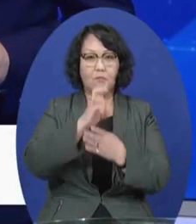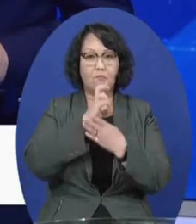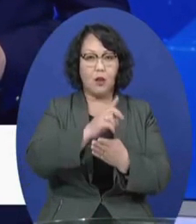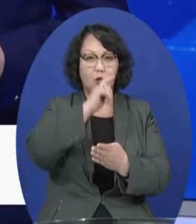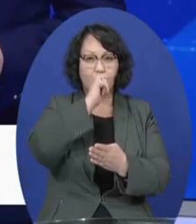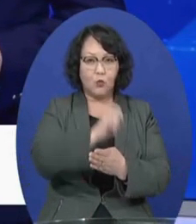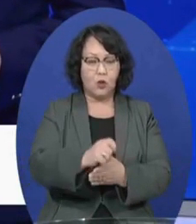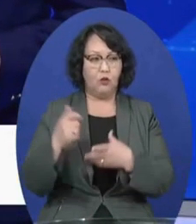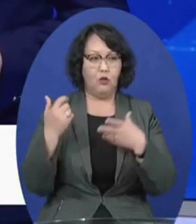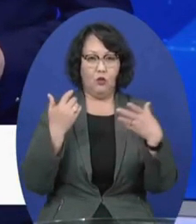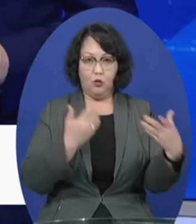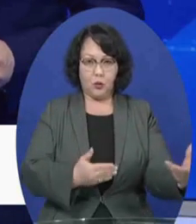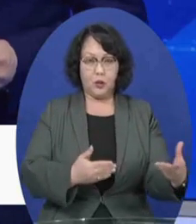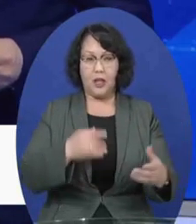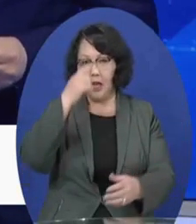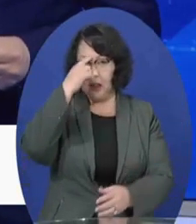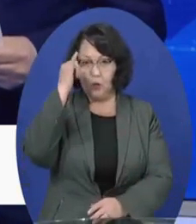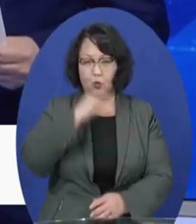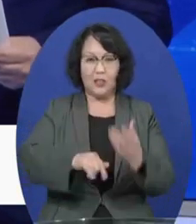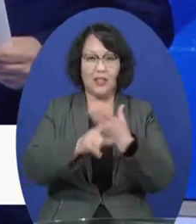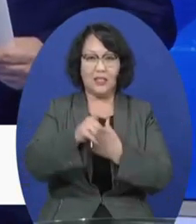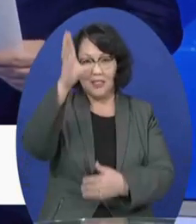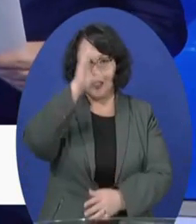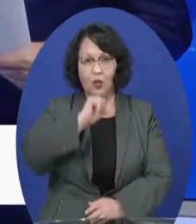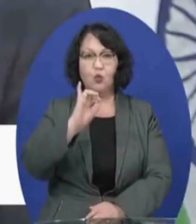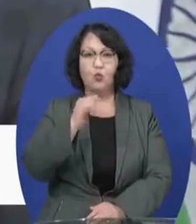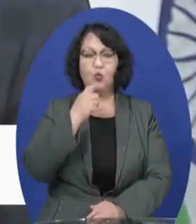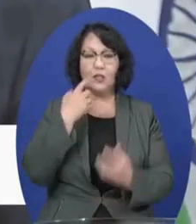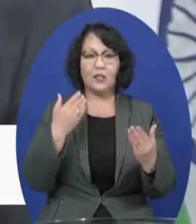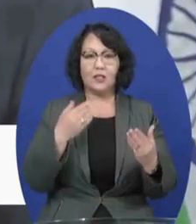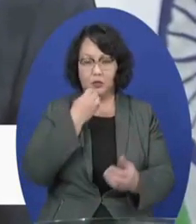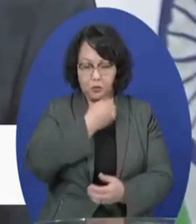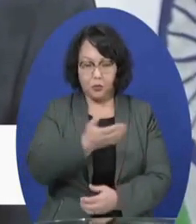хэлбэрээр олголоо. Үзэгч та бүхэнд энтэггийн элчин сайдын байр суурийг одоо өргөе.